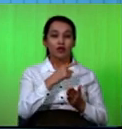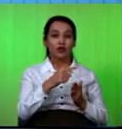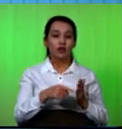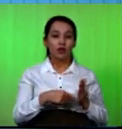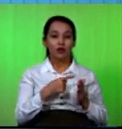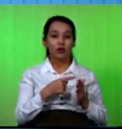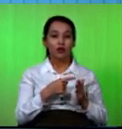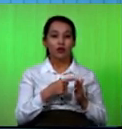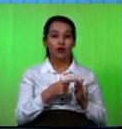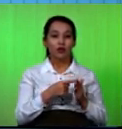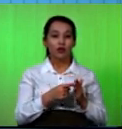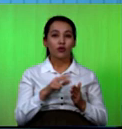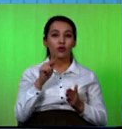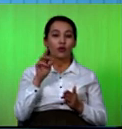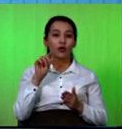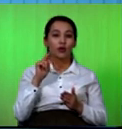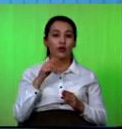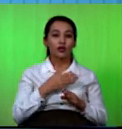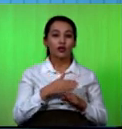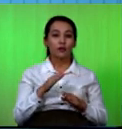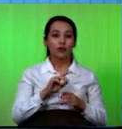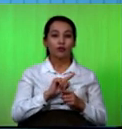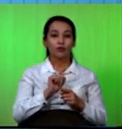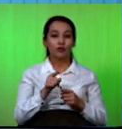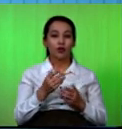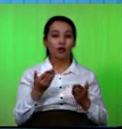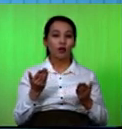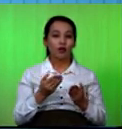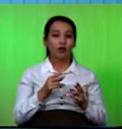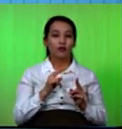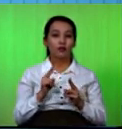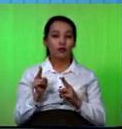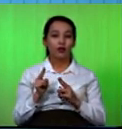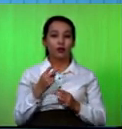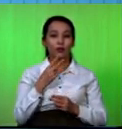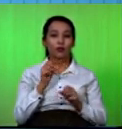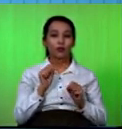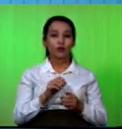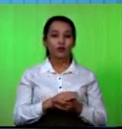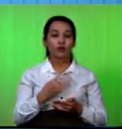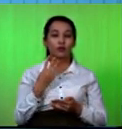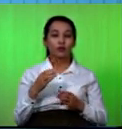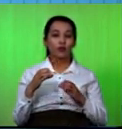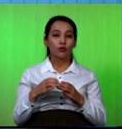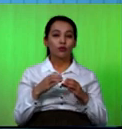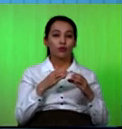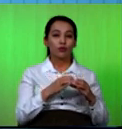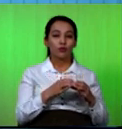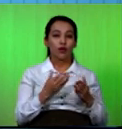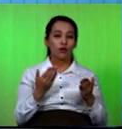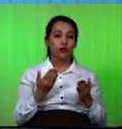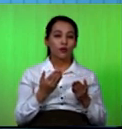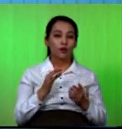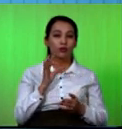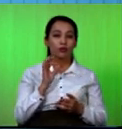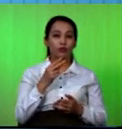burilsa, natijada qaysi ketma-ketlik hosil bo'ladi? To'rtta guruhdan qaysi biri